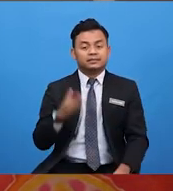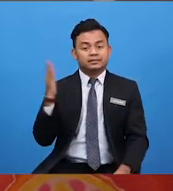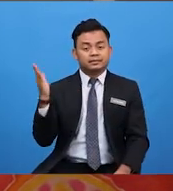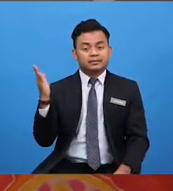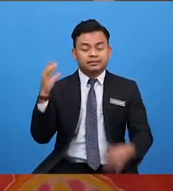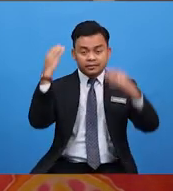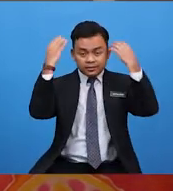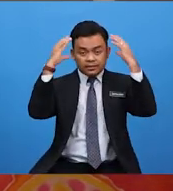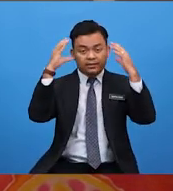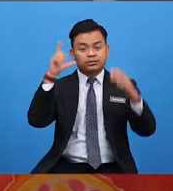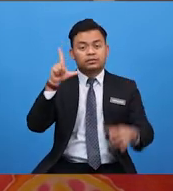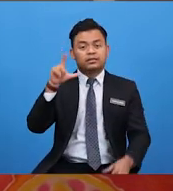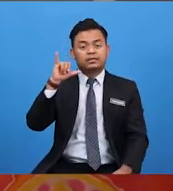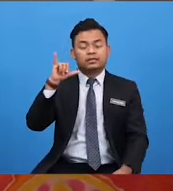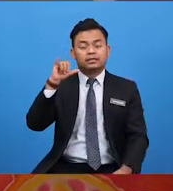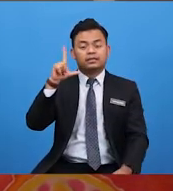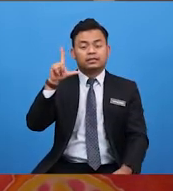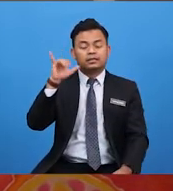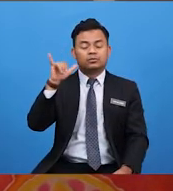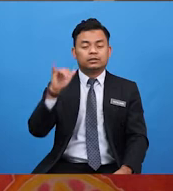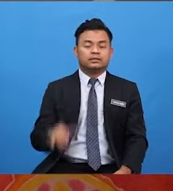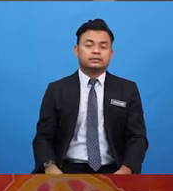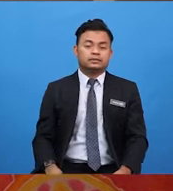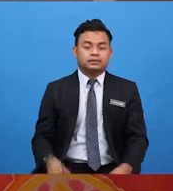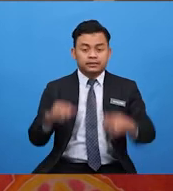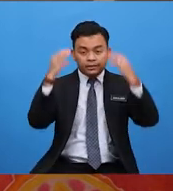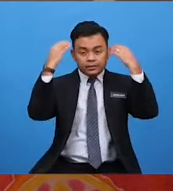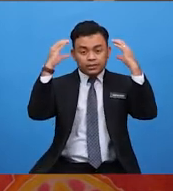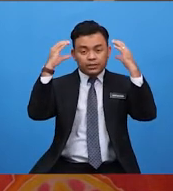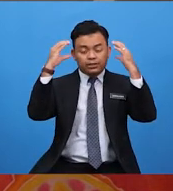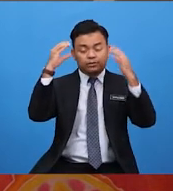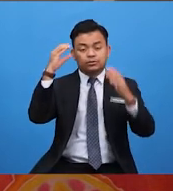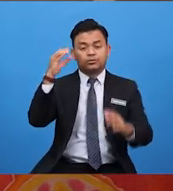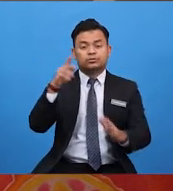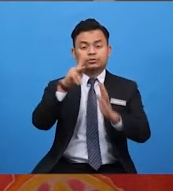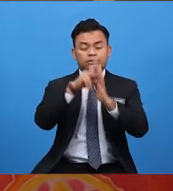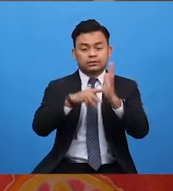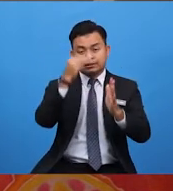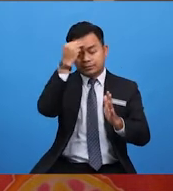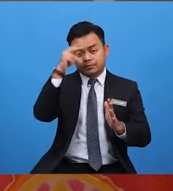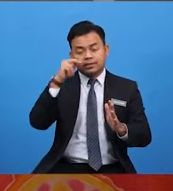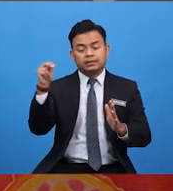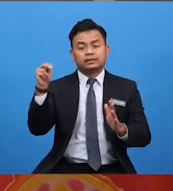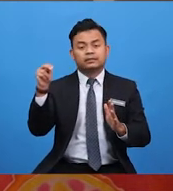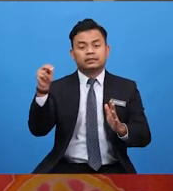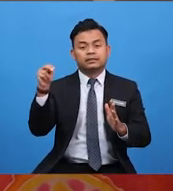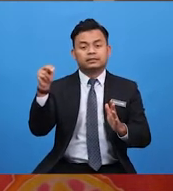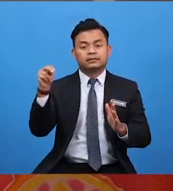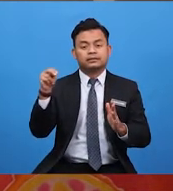Lili Hartini binti Saparudin, merupakan guru kemahiran bagi program operasi pembuatan